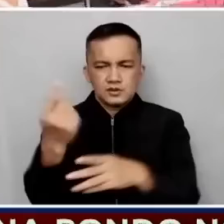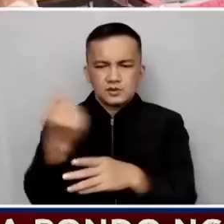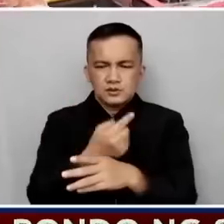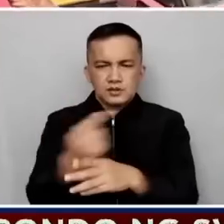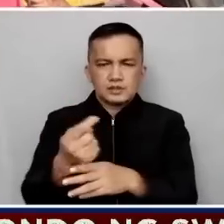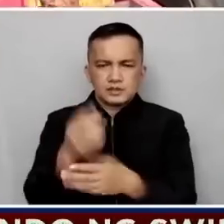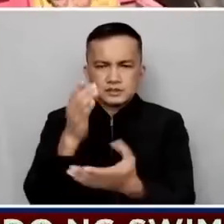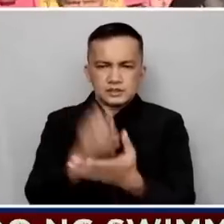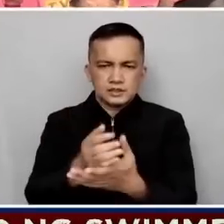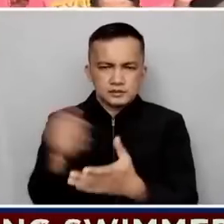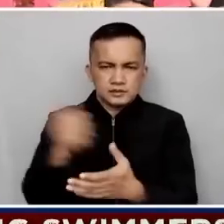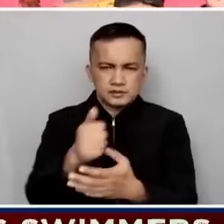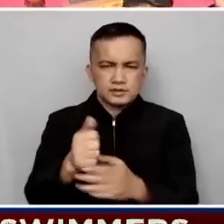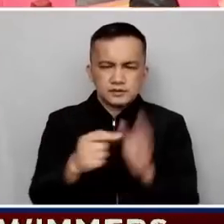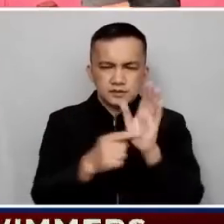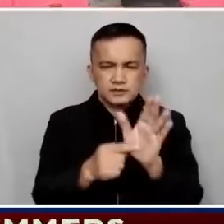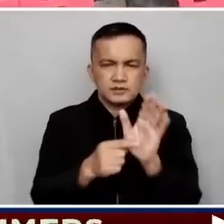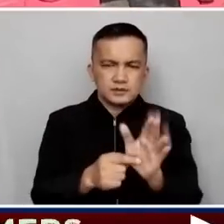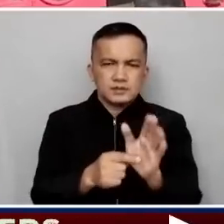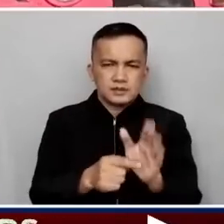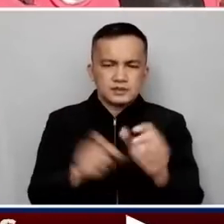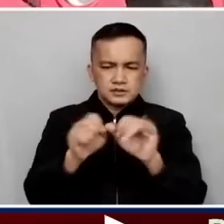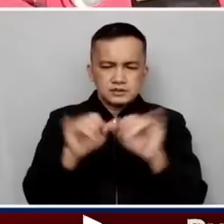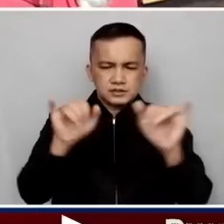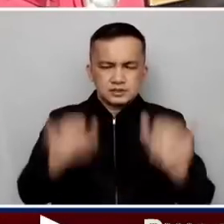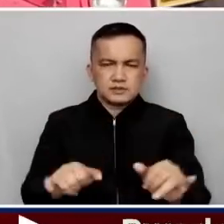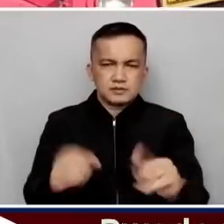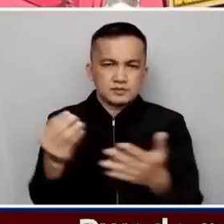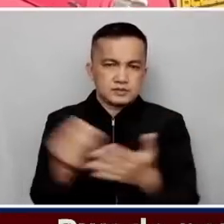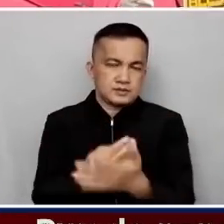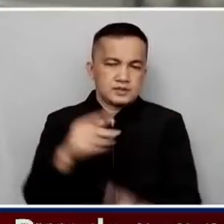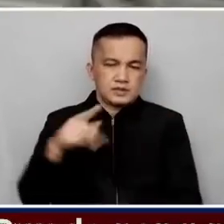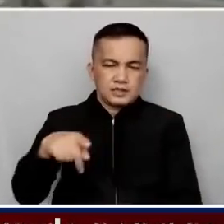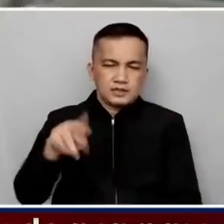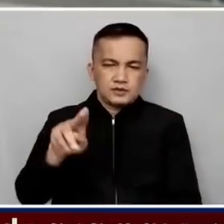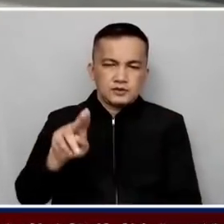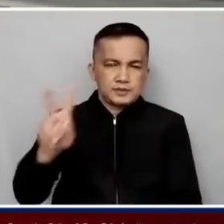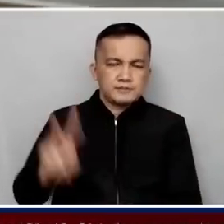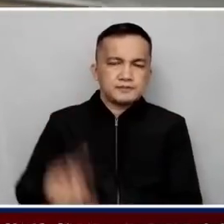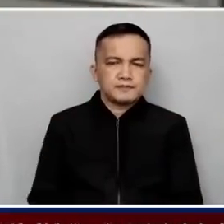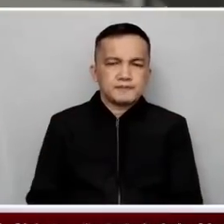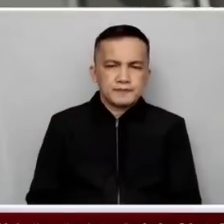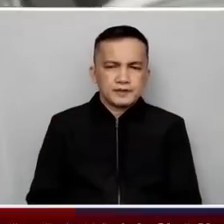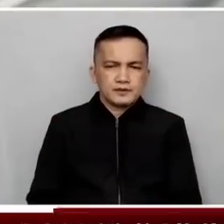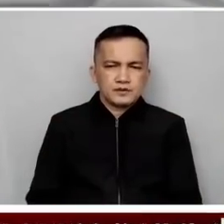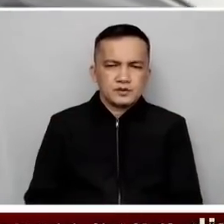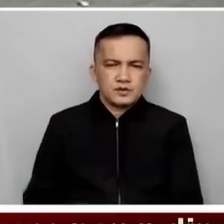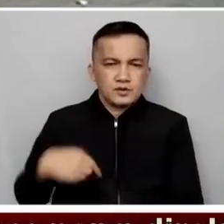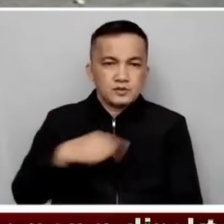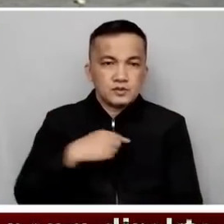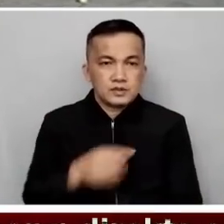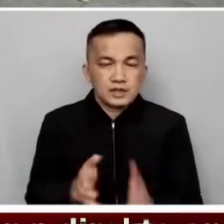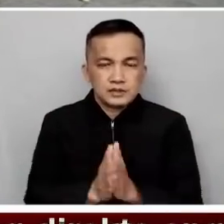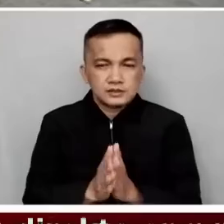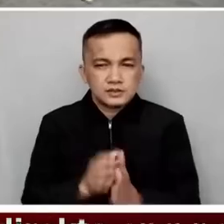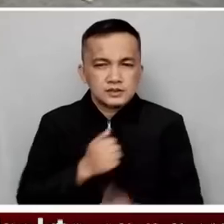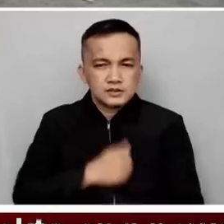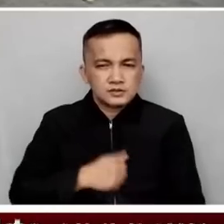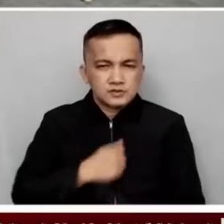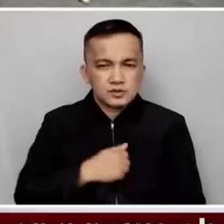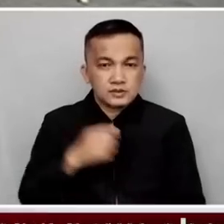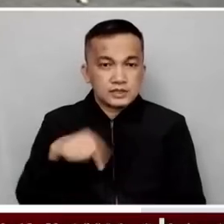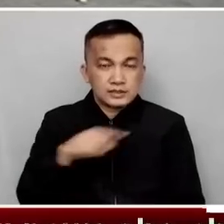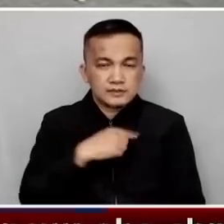pasada bilang protesta sa sistema ng pagmodernisa sa PUVs. Humihingi na po tayo ng paumanhin sa ating mga